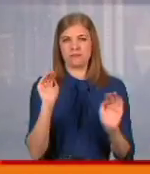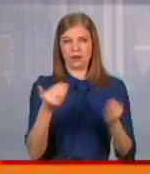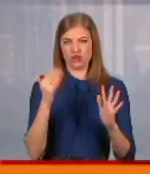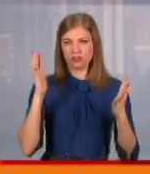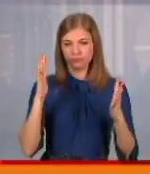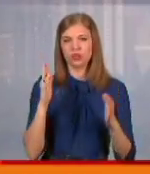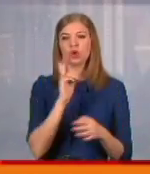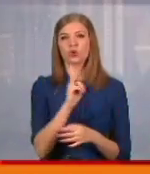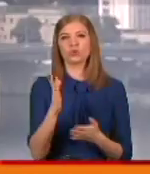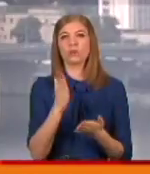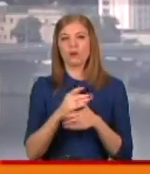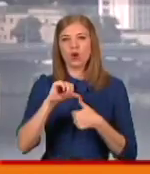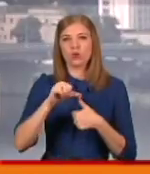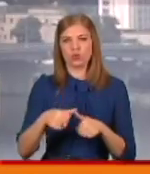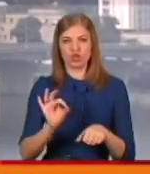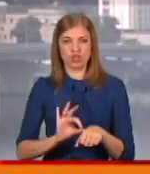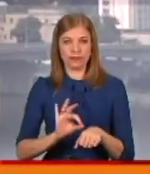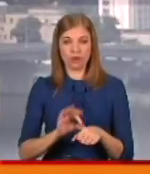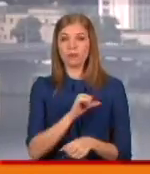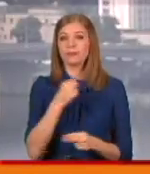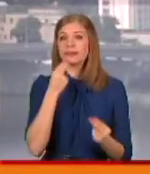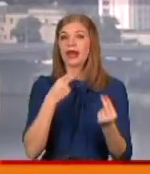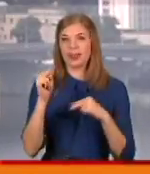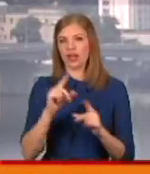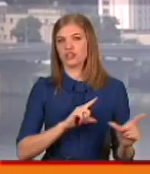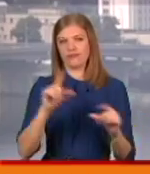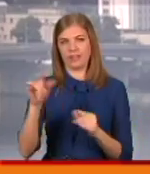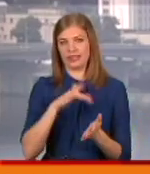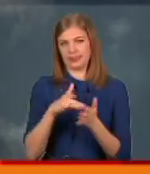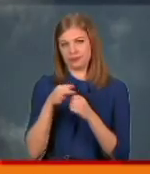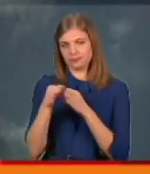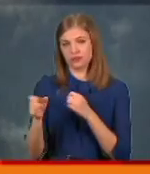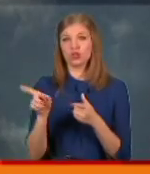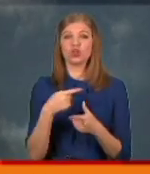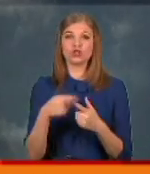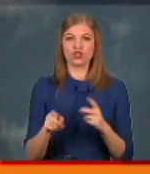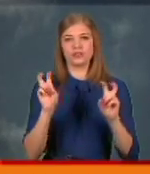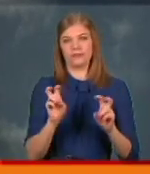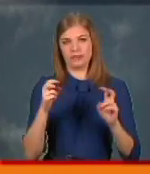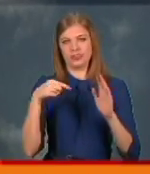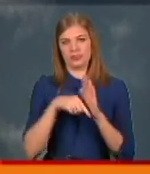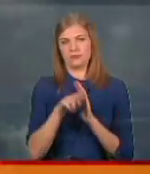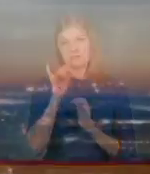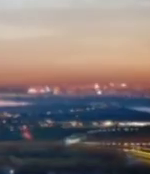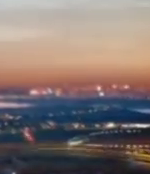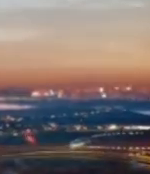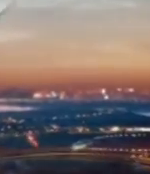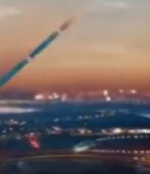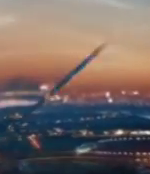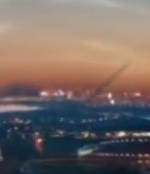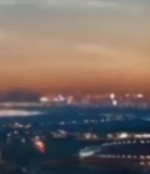на дворі, надто тим, хто має хронічні хвороби. Найкраще виїхати за місто чи принаймні відсидітись у парках.